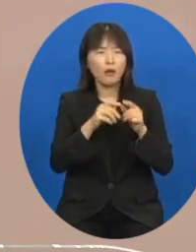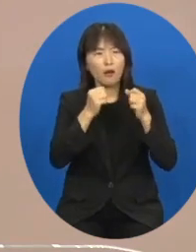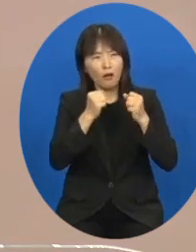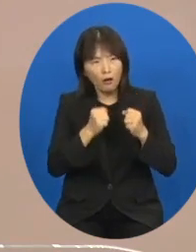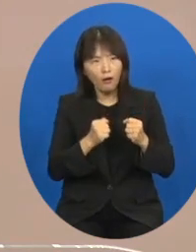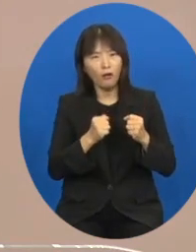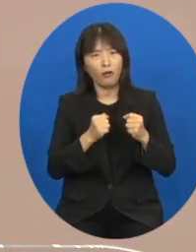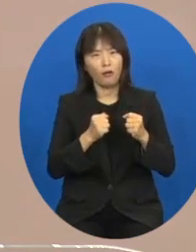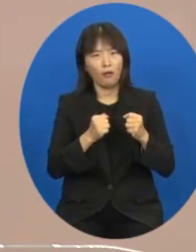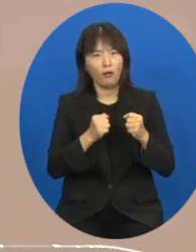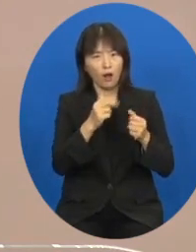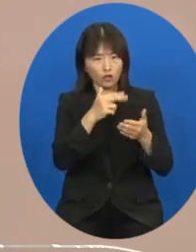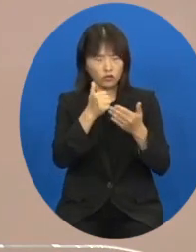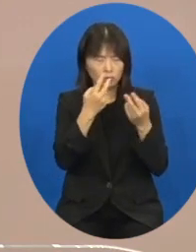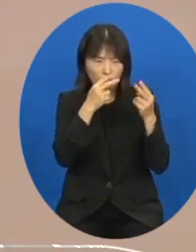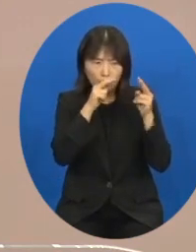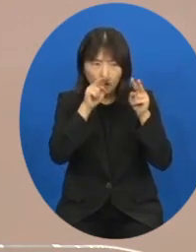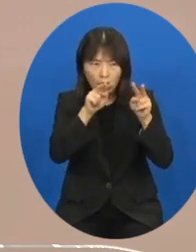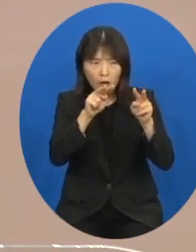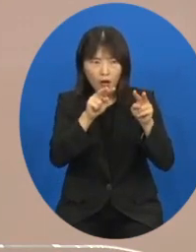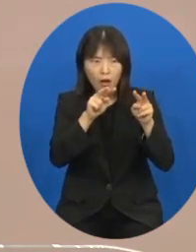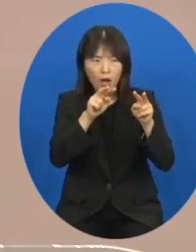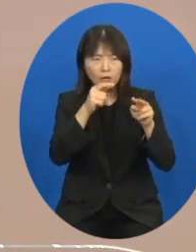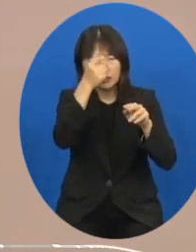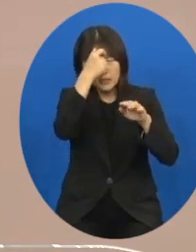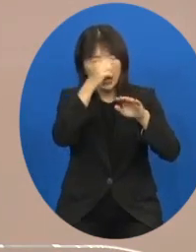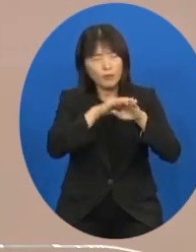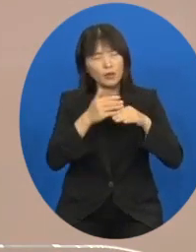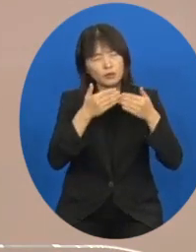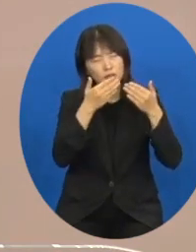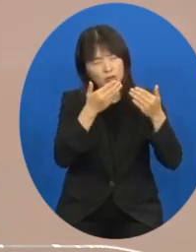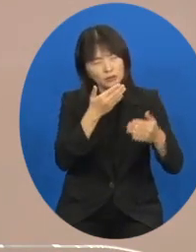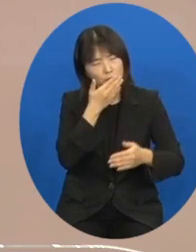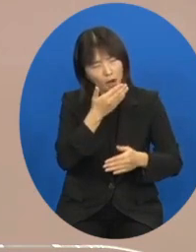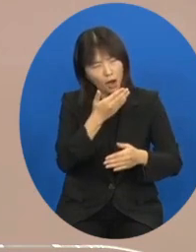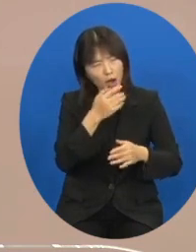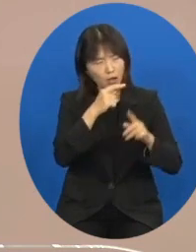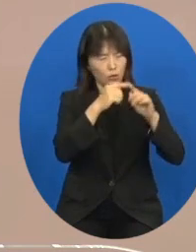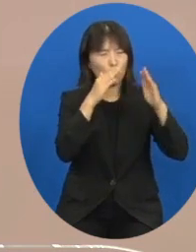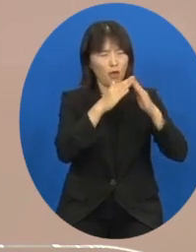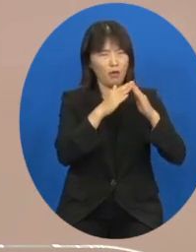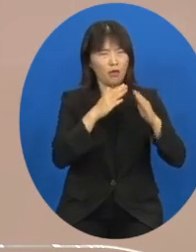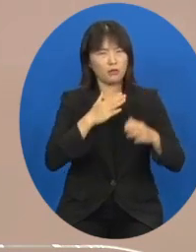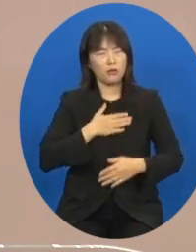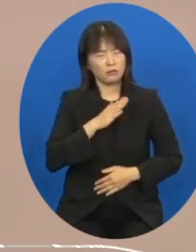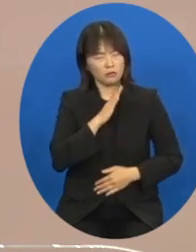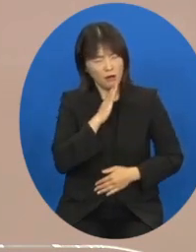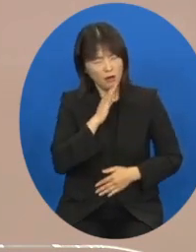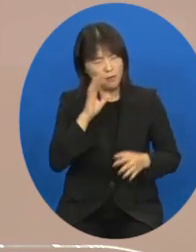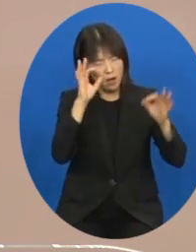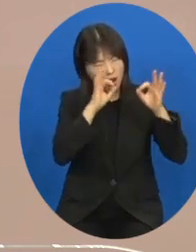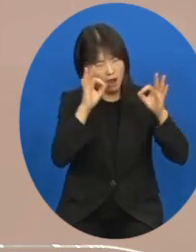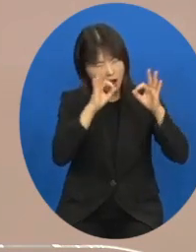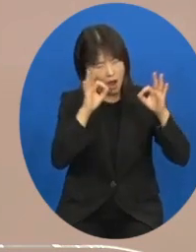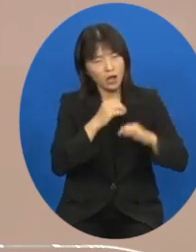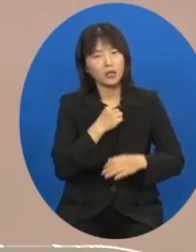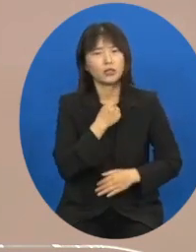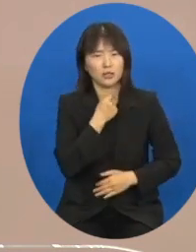계시는구나. 주님을 바라보는 그런 예배를 드릴 수 있는 그런 교회를 저는 정말 찾고